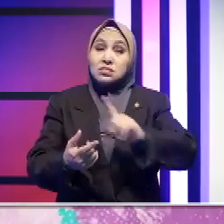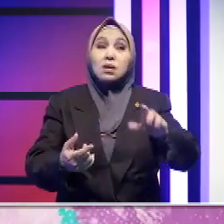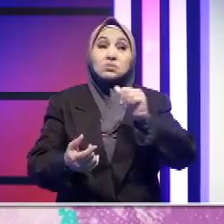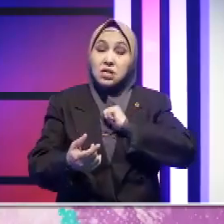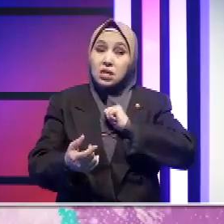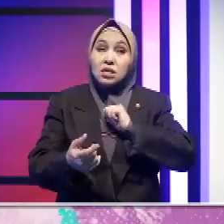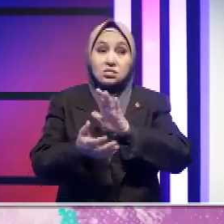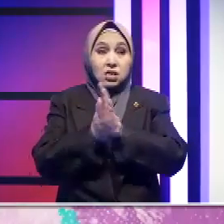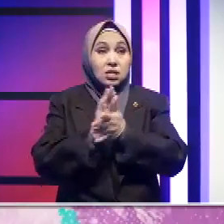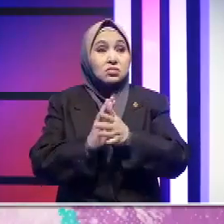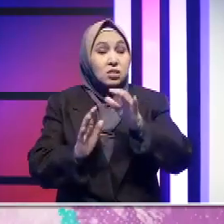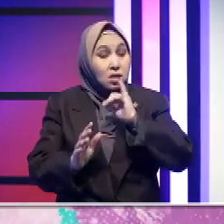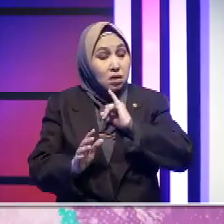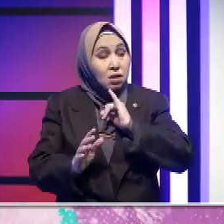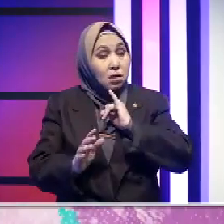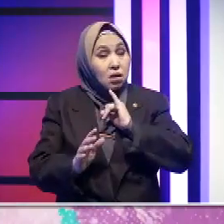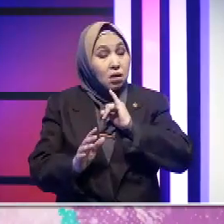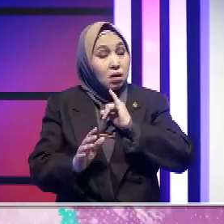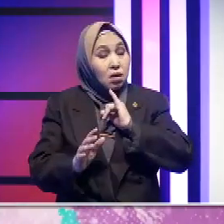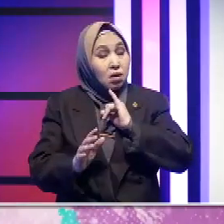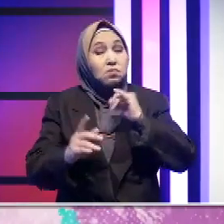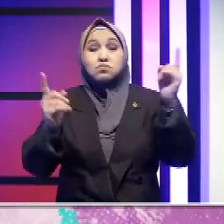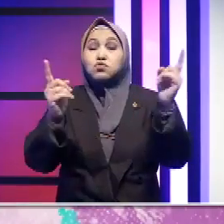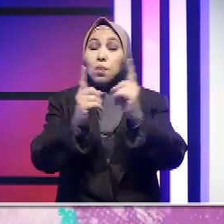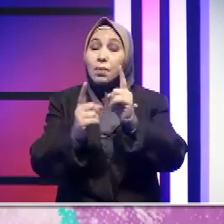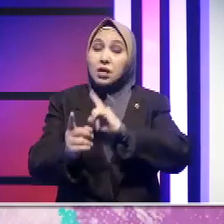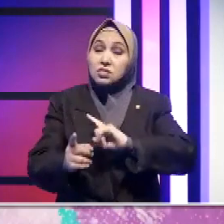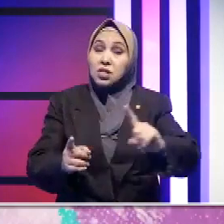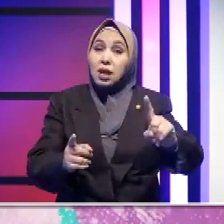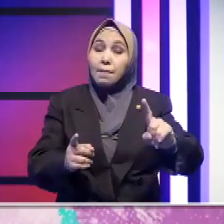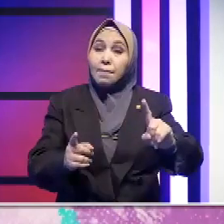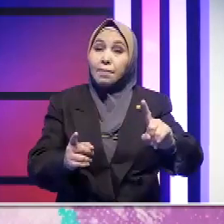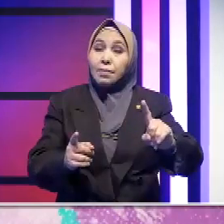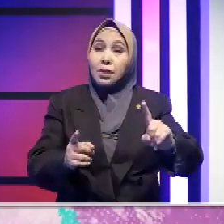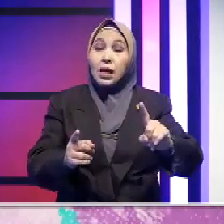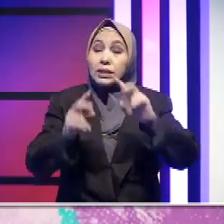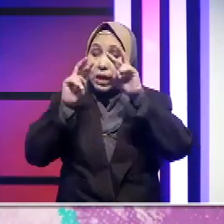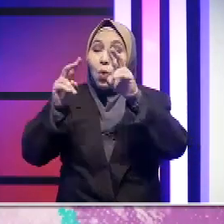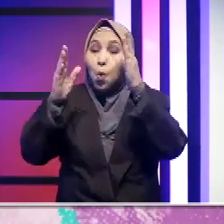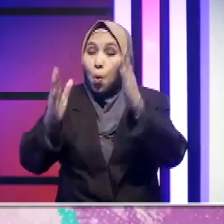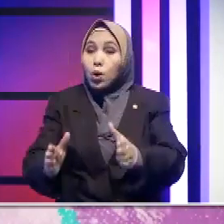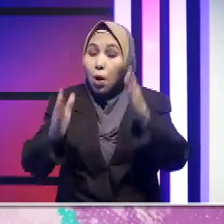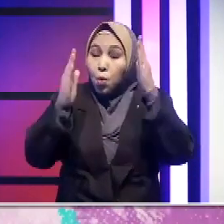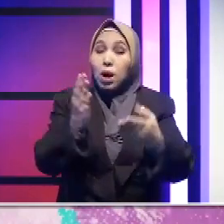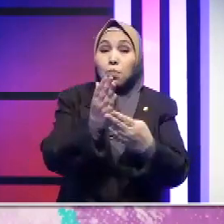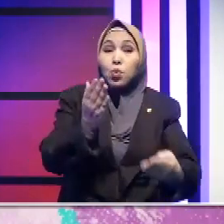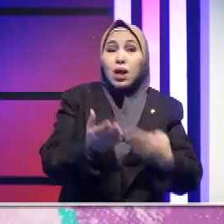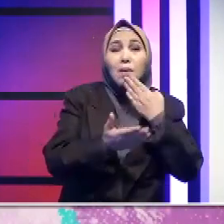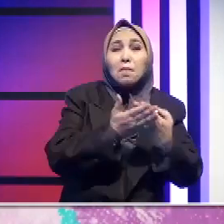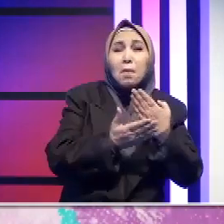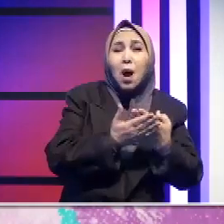ini sangat freestyle saya jumpa Islam lewat kebaikan orang Brunei Hai